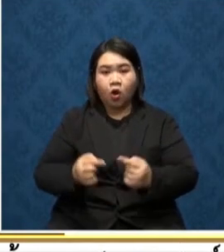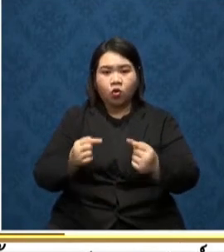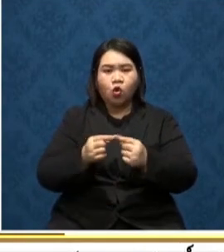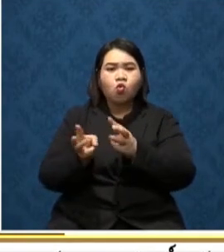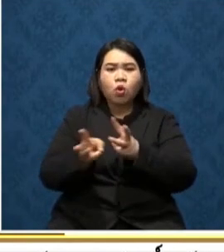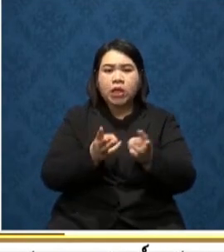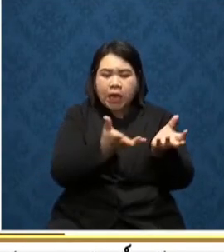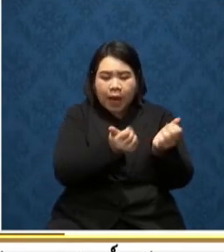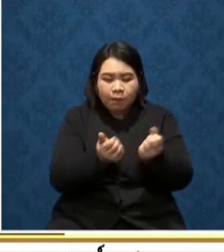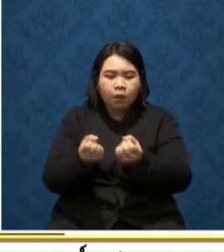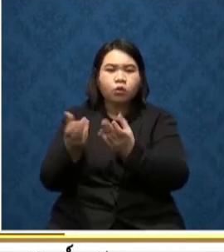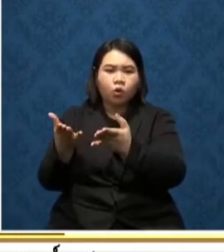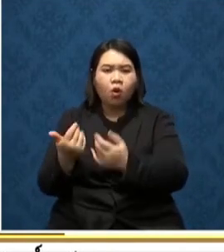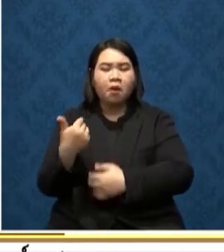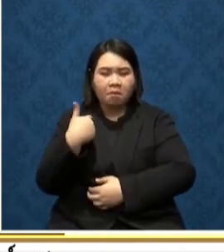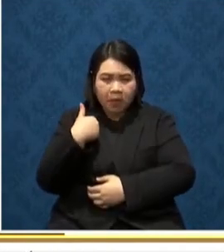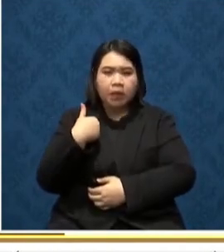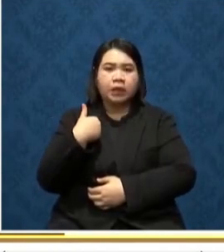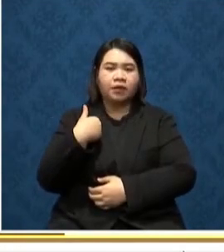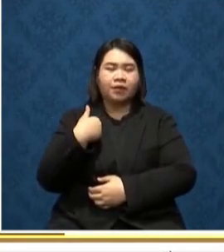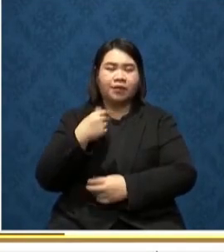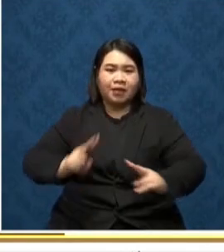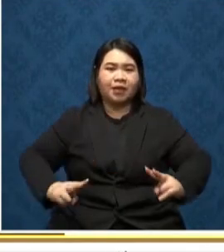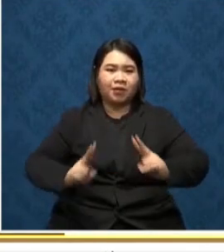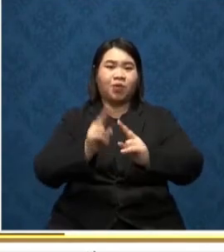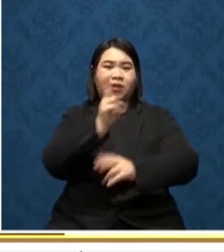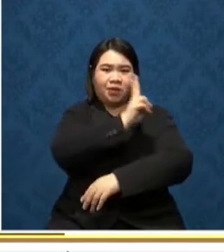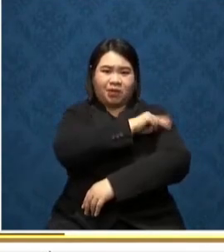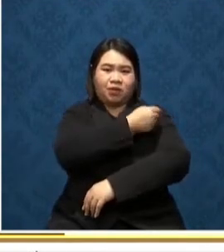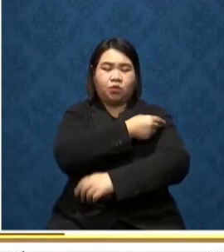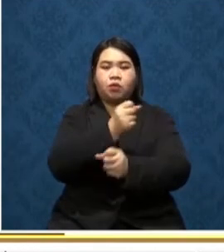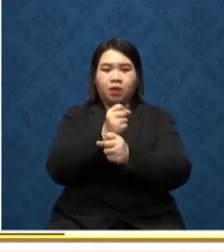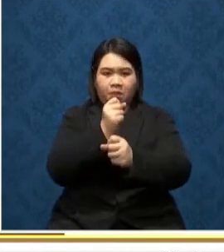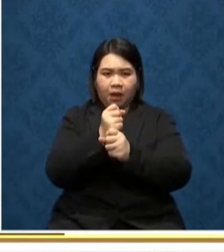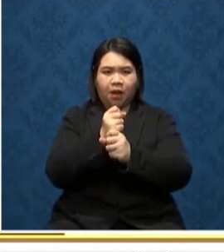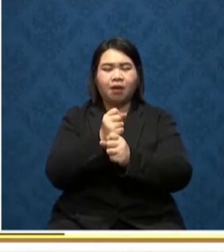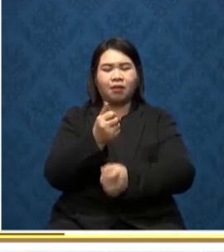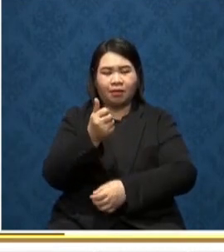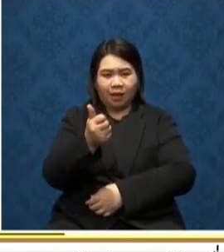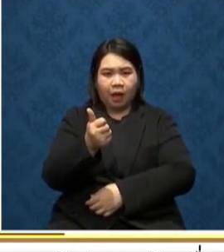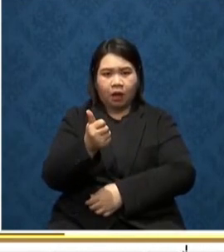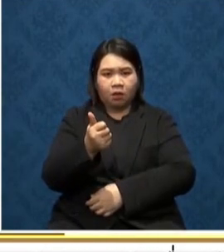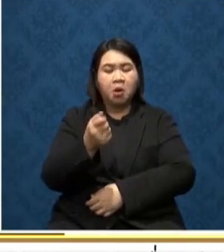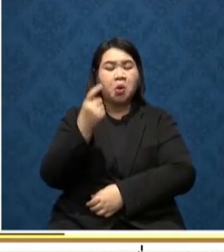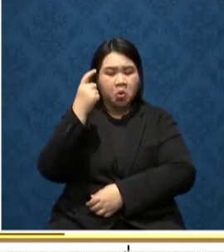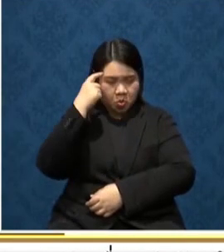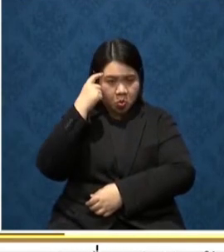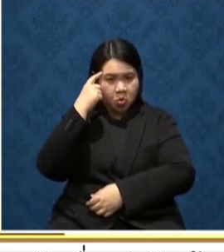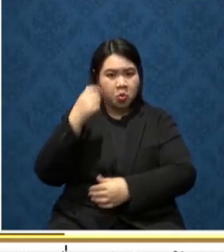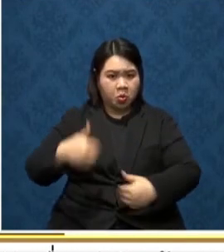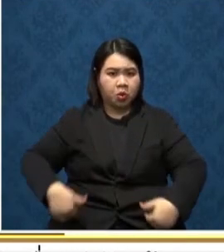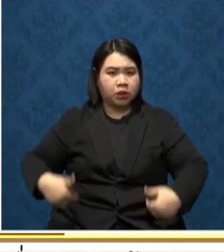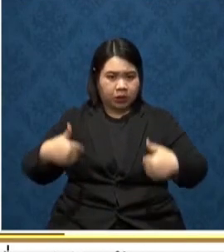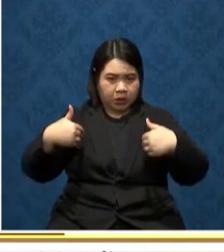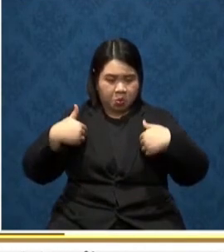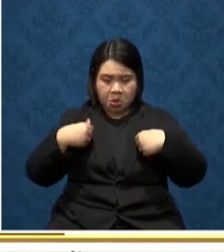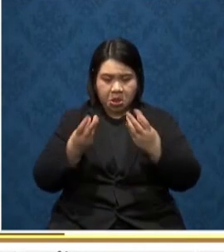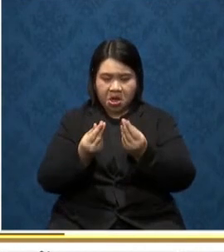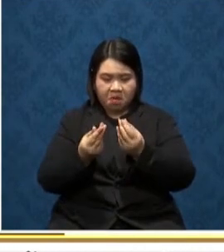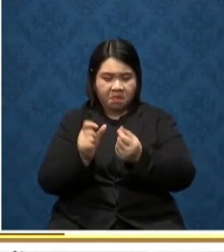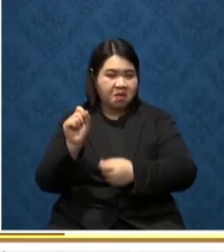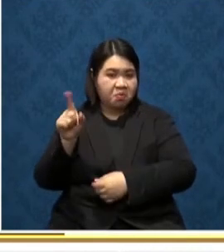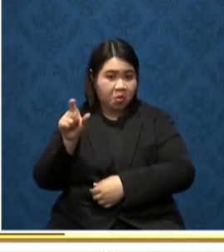ร์เนประสิทธภาพผมได้เดินหน้า ในแ่ของศวงศาสุขเรื่ขก REFERR เพให้ทันกับ...เข้าถึงการรษาให้